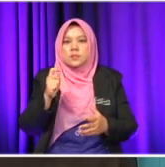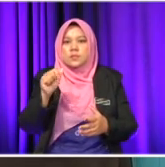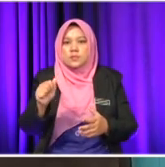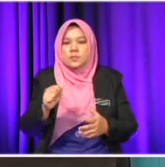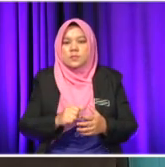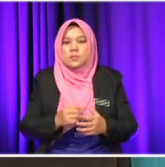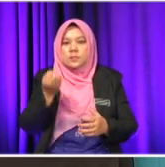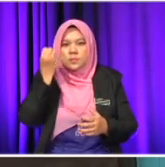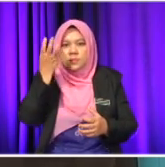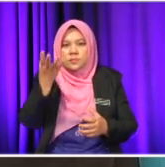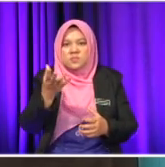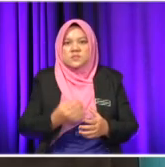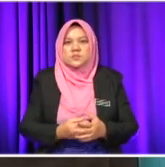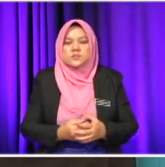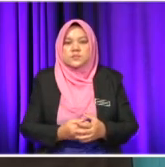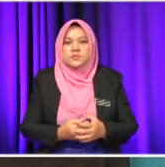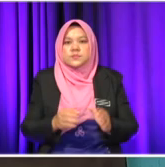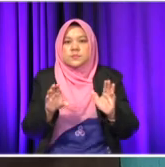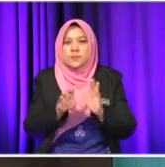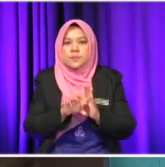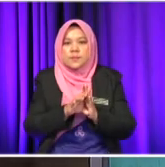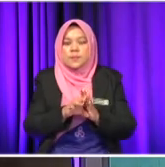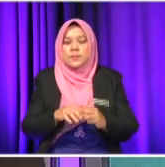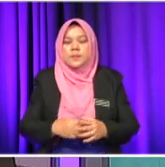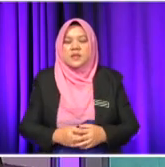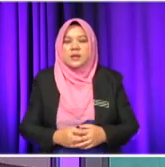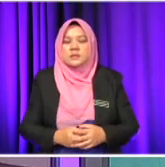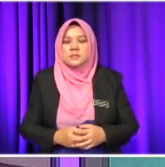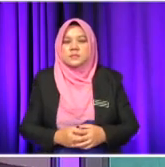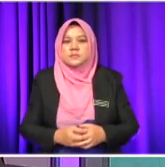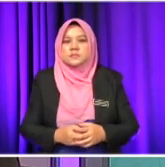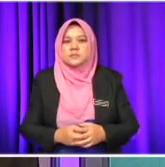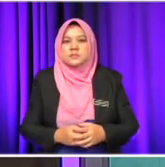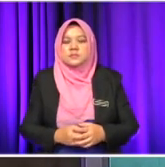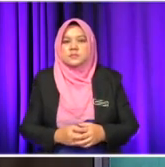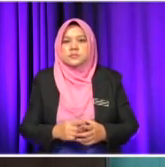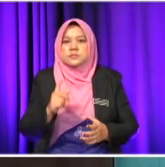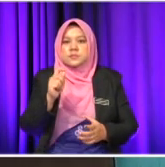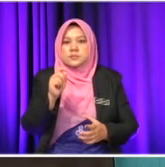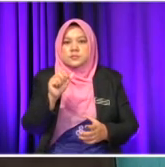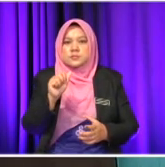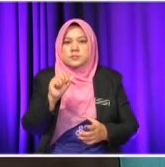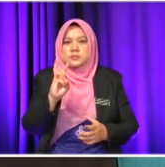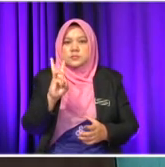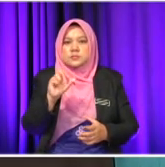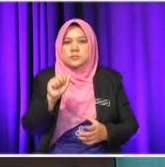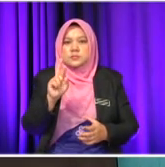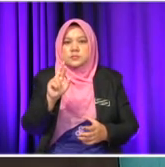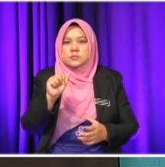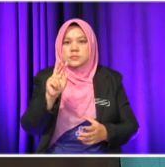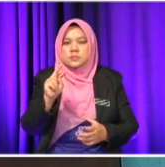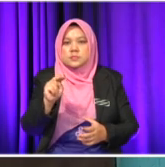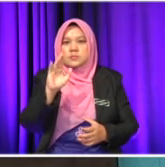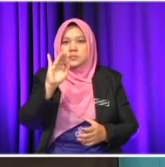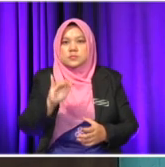sukamulnya ke kain nanti kita akan tengok contohnya cikgub Berikan Oke seterusnya tawaran kita wardaniilah tawaran yang masuk